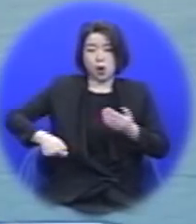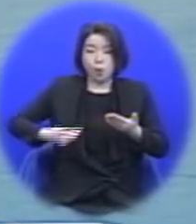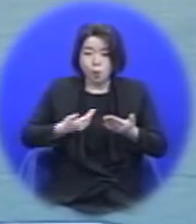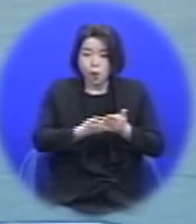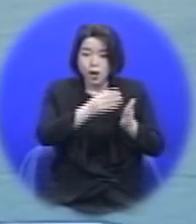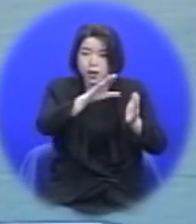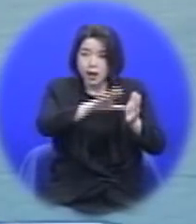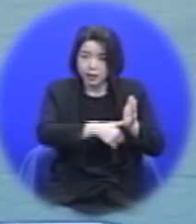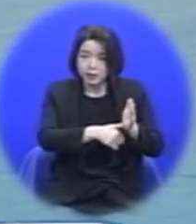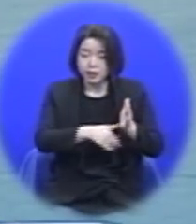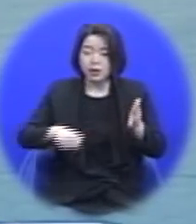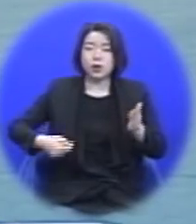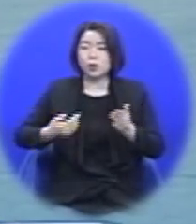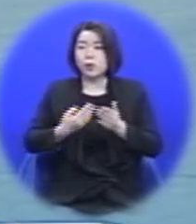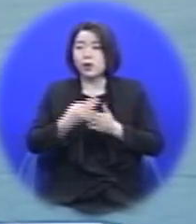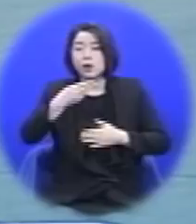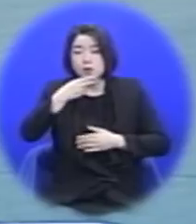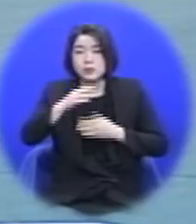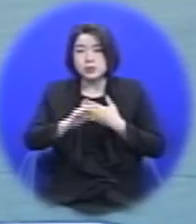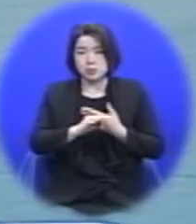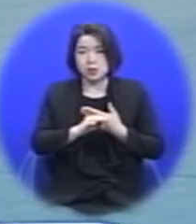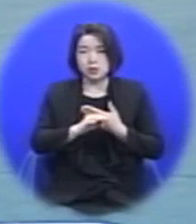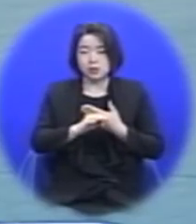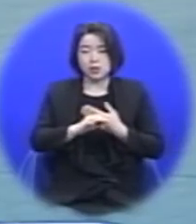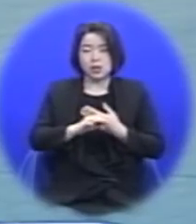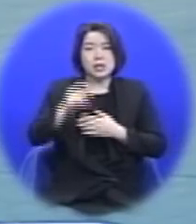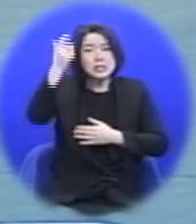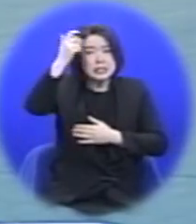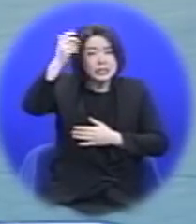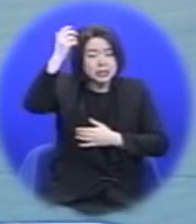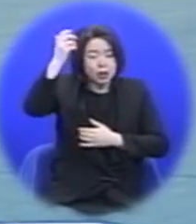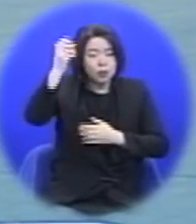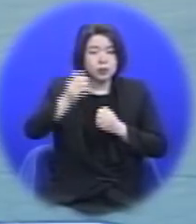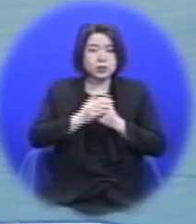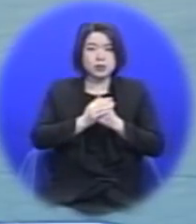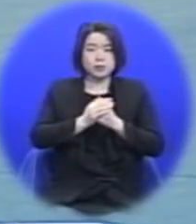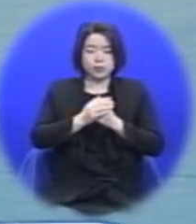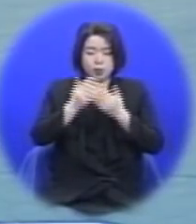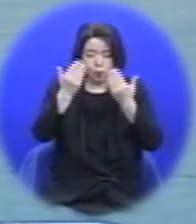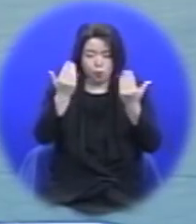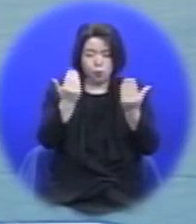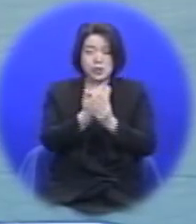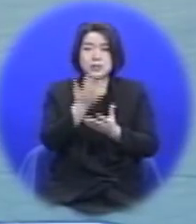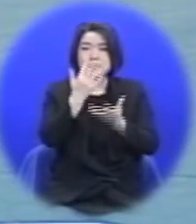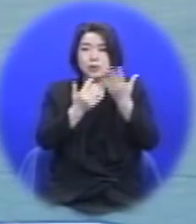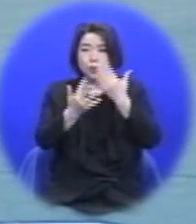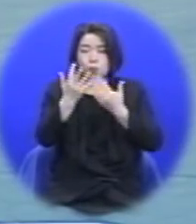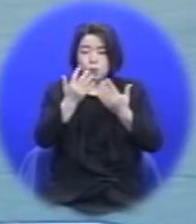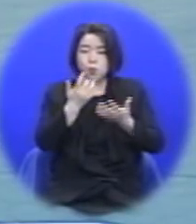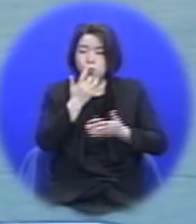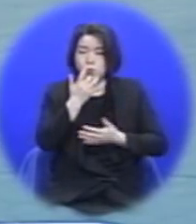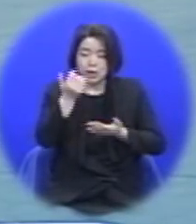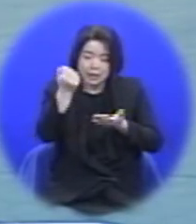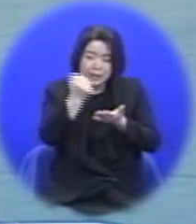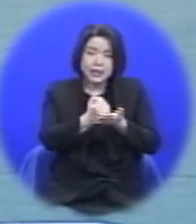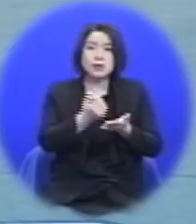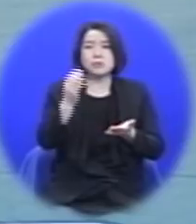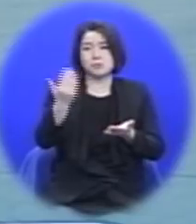때 회개하지 않으니까 영혼이 완전히 화인 맞게 되어버리는 거죠. 한 번은